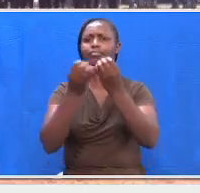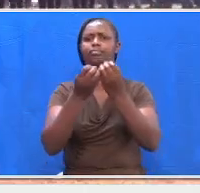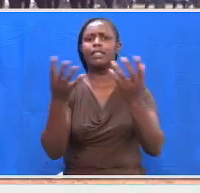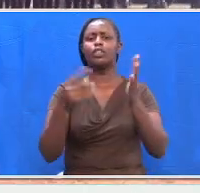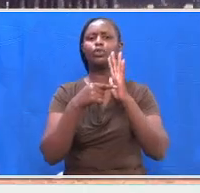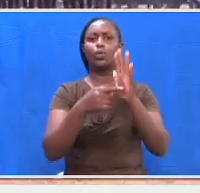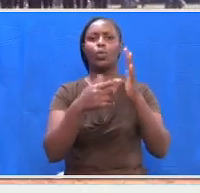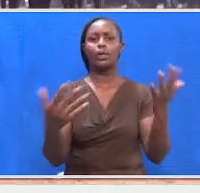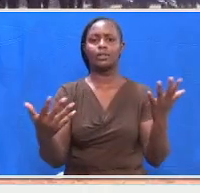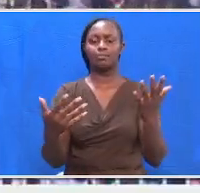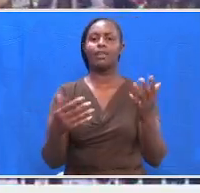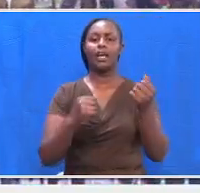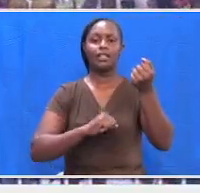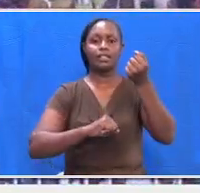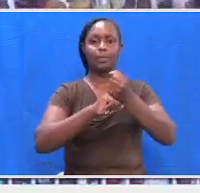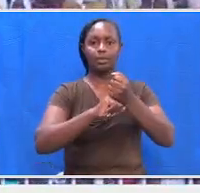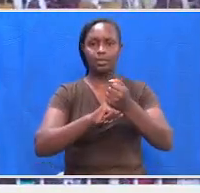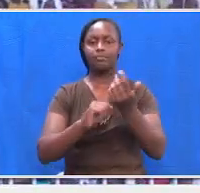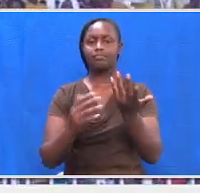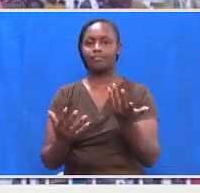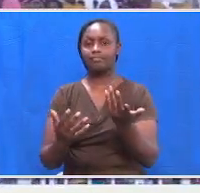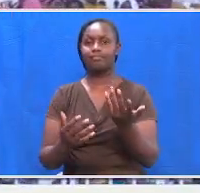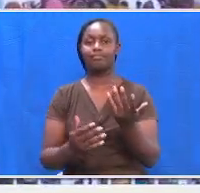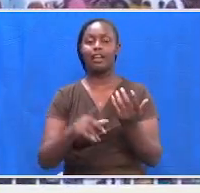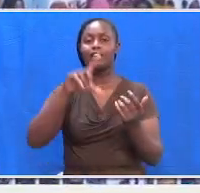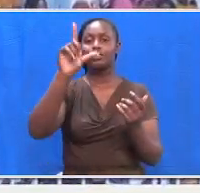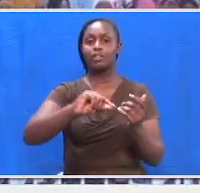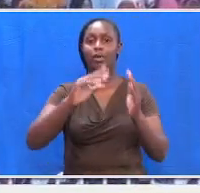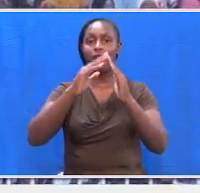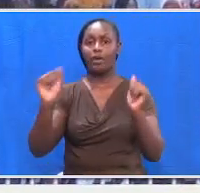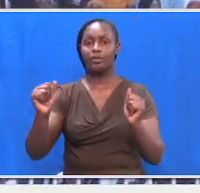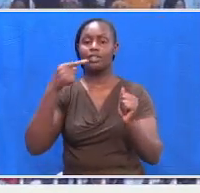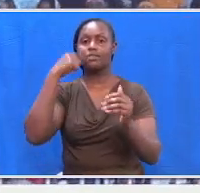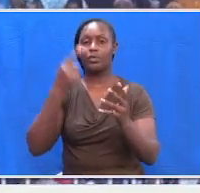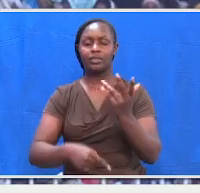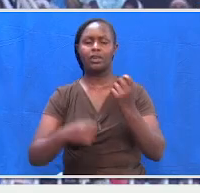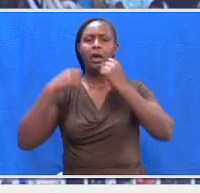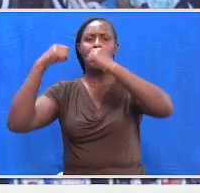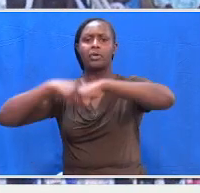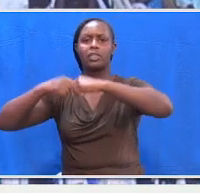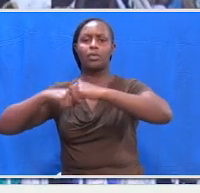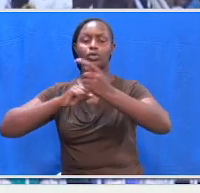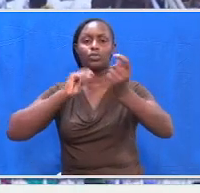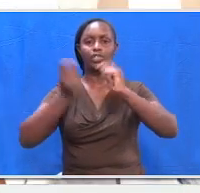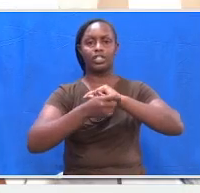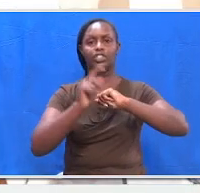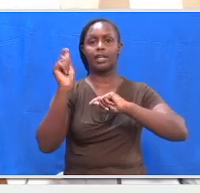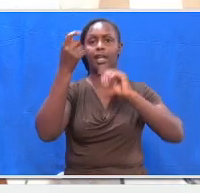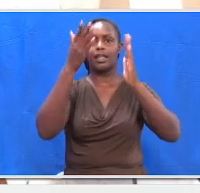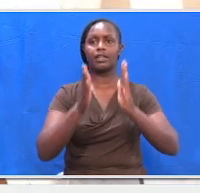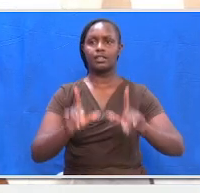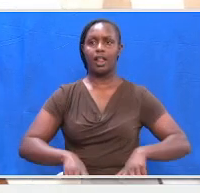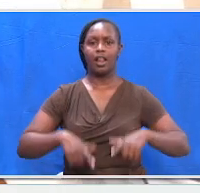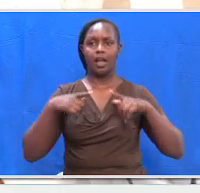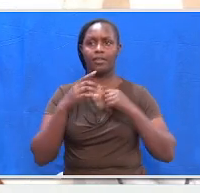kuunga mkono mpango wa serikali wa nyumba za bei nafuu, wakibainisha uwezo wake katika kubadilisha maisha ya Wakenya. Huwa mara